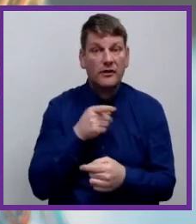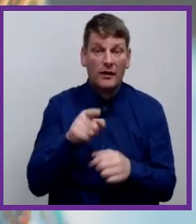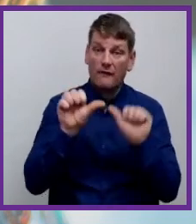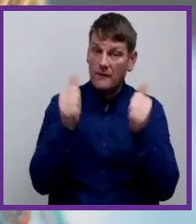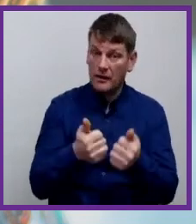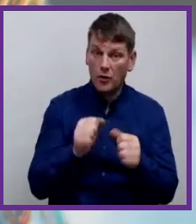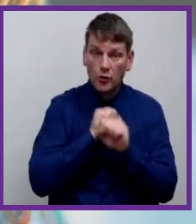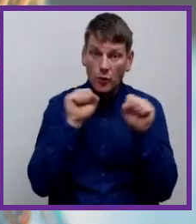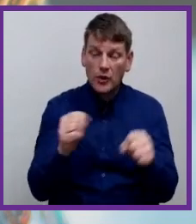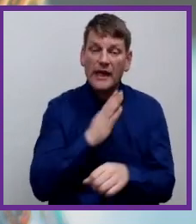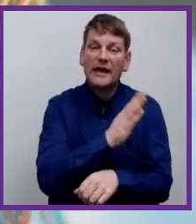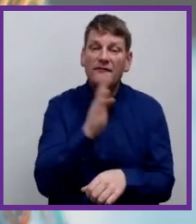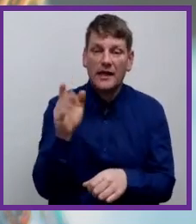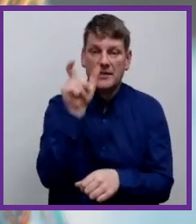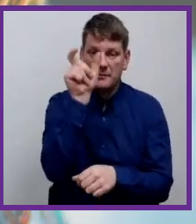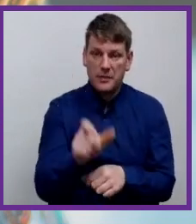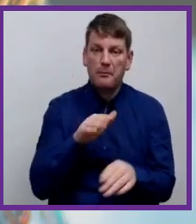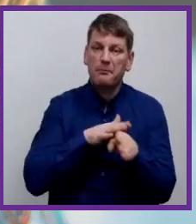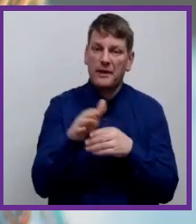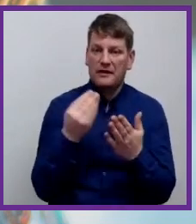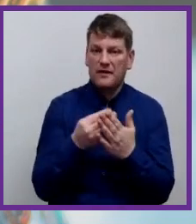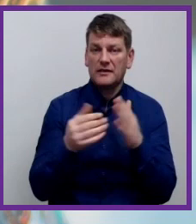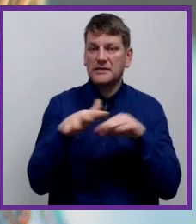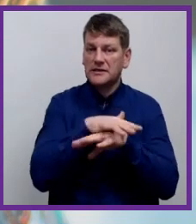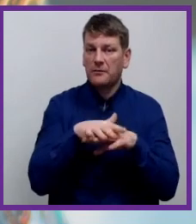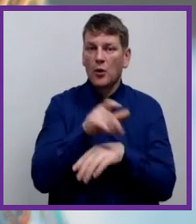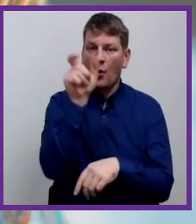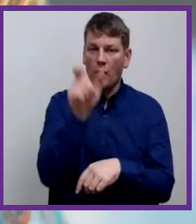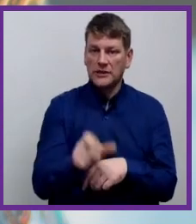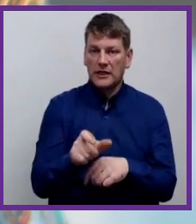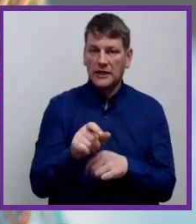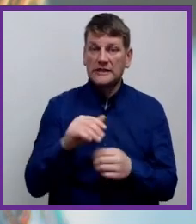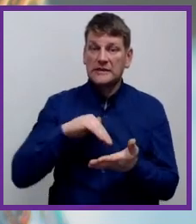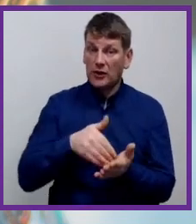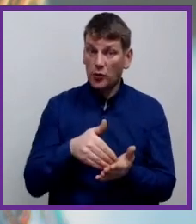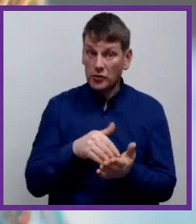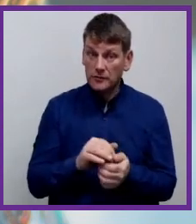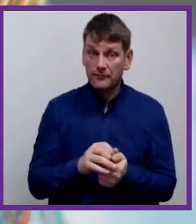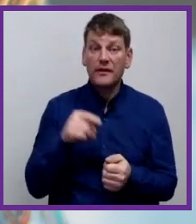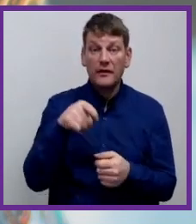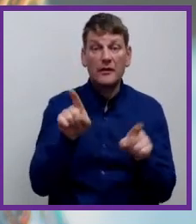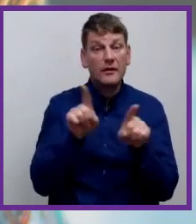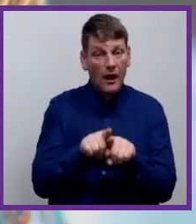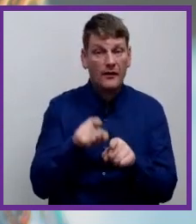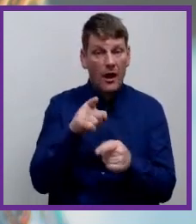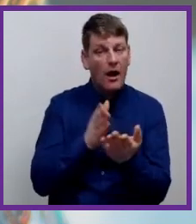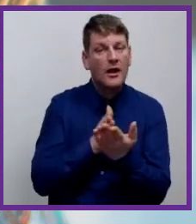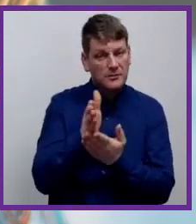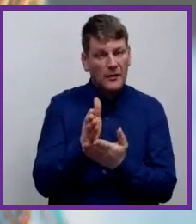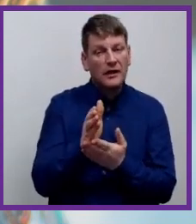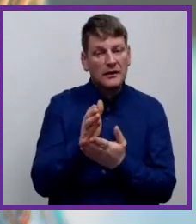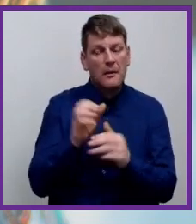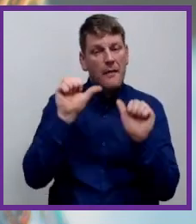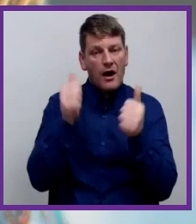nodrošinot ikvienas personas pilnvērtīgas sabiedrības locekļa status. Tā kā arī tādā aspektā